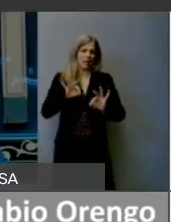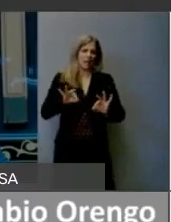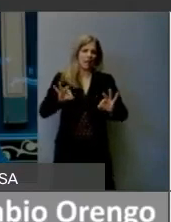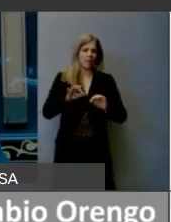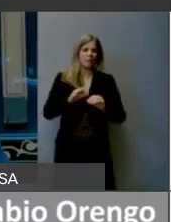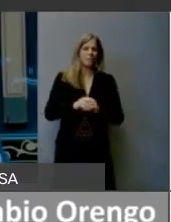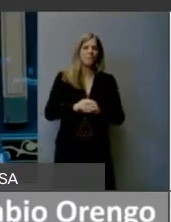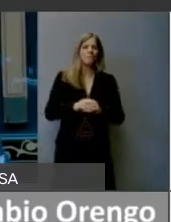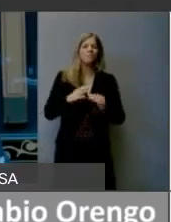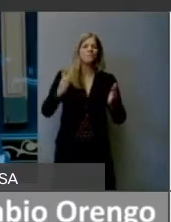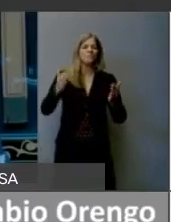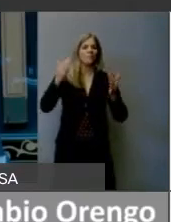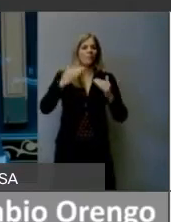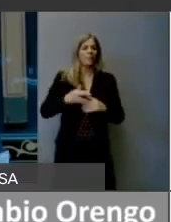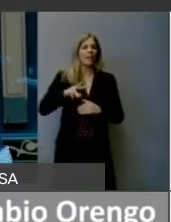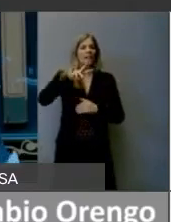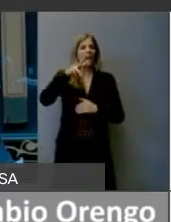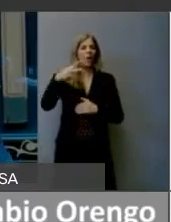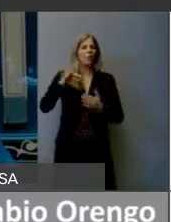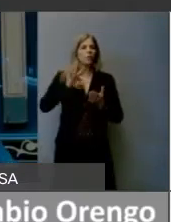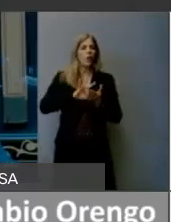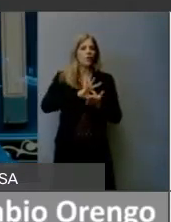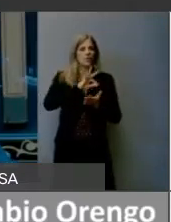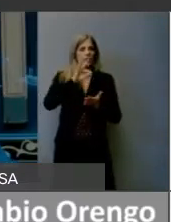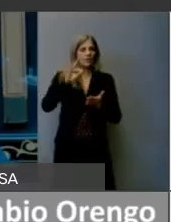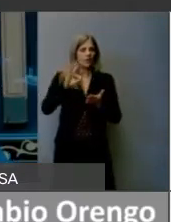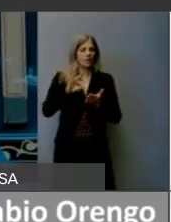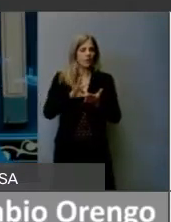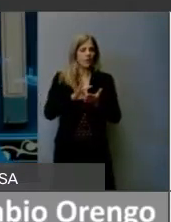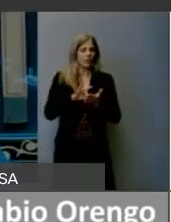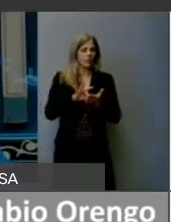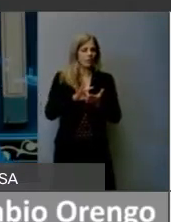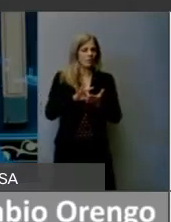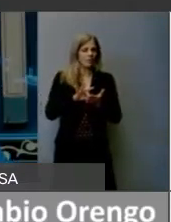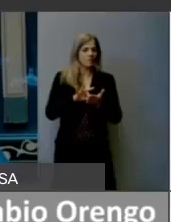Passiamo al secondo ordine del giorno.